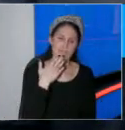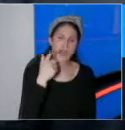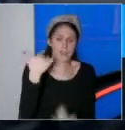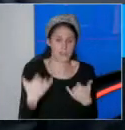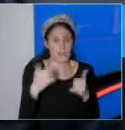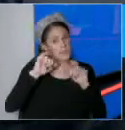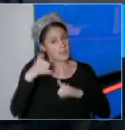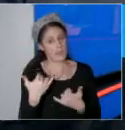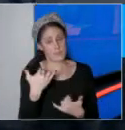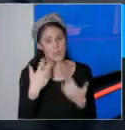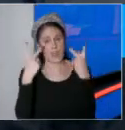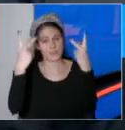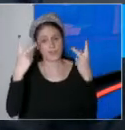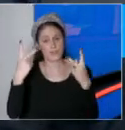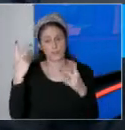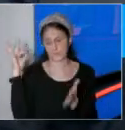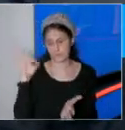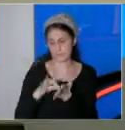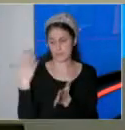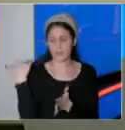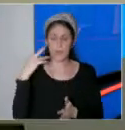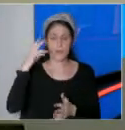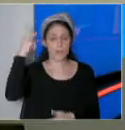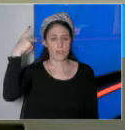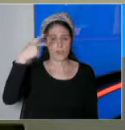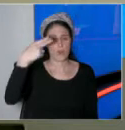חשיבות, בעיקר מאז נכנס הפרופסור ראש. אז קודם כל, אם זה יקרה, אני הראשון שישמח,